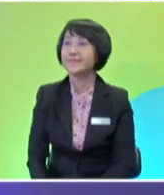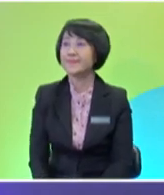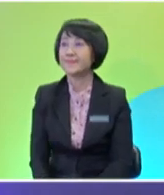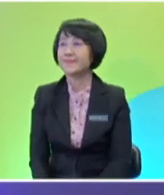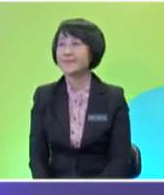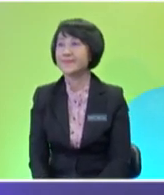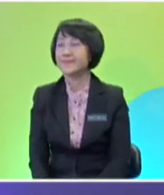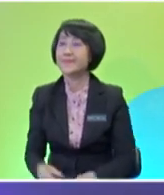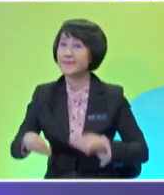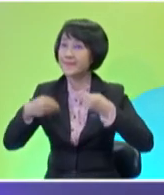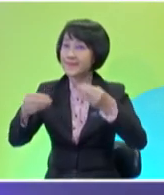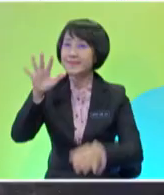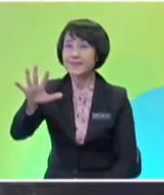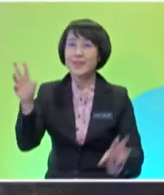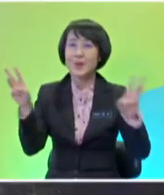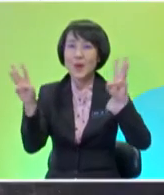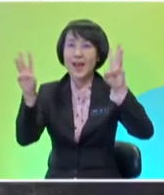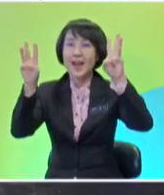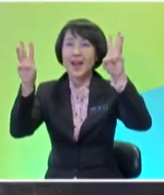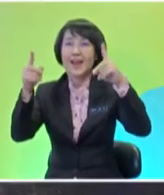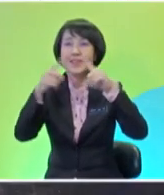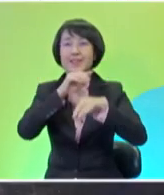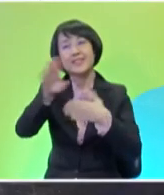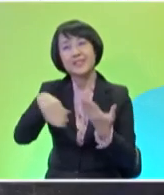tidak kita beri 5 kepada mereka